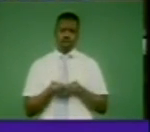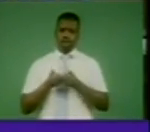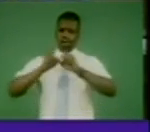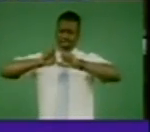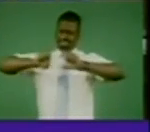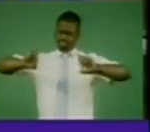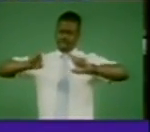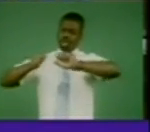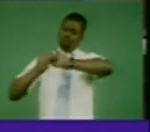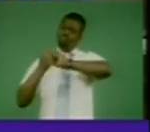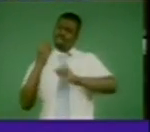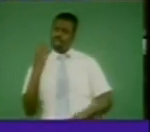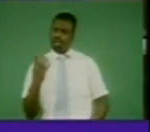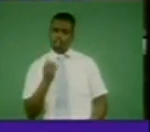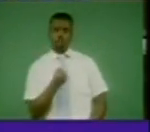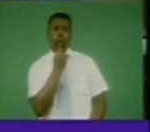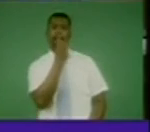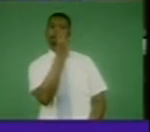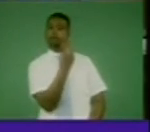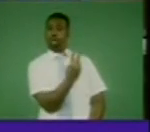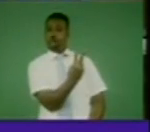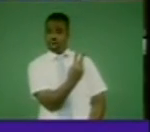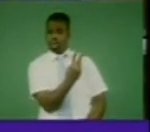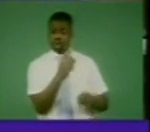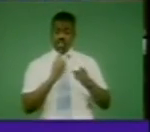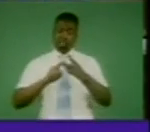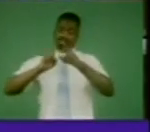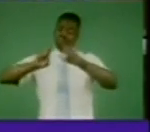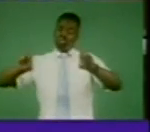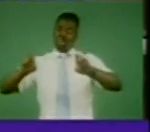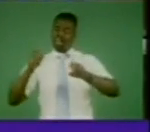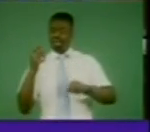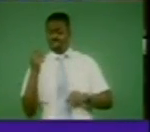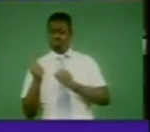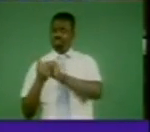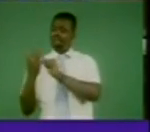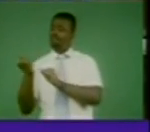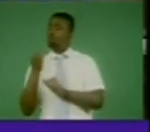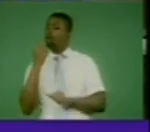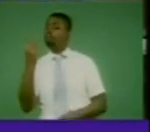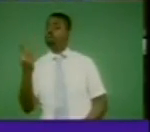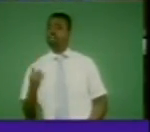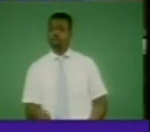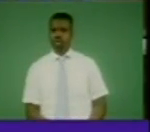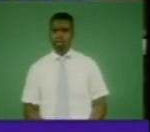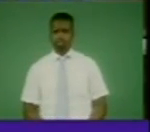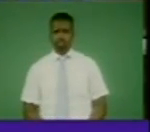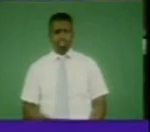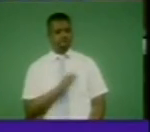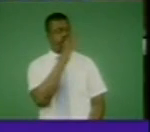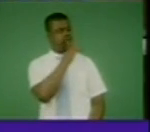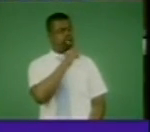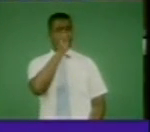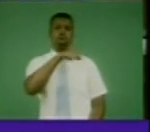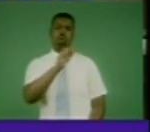ya 14 kura mbili, na ibara ya 15 kura mbili. Siri ya ndio ni kura 31 kwenye ibara